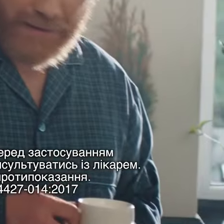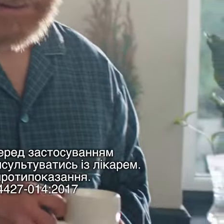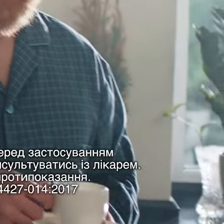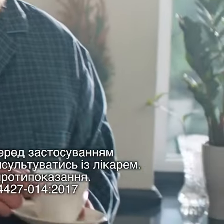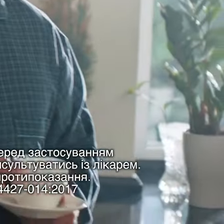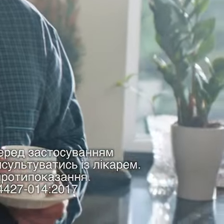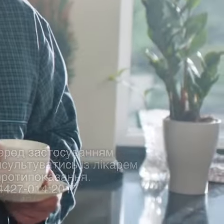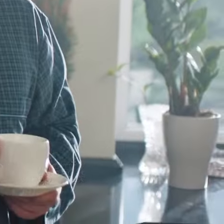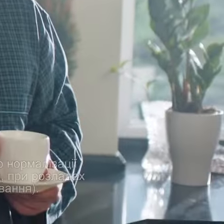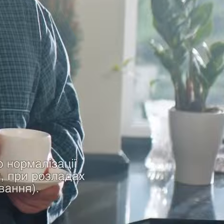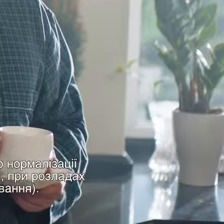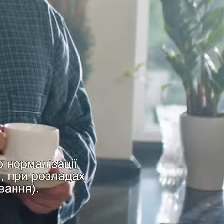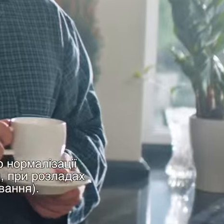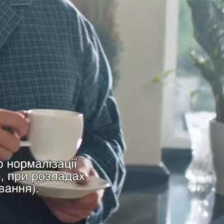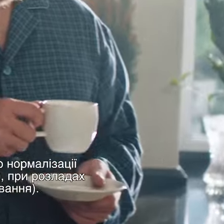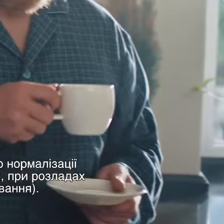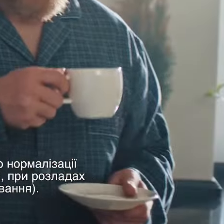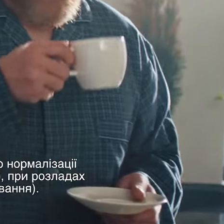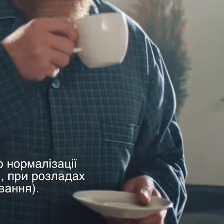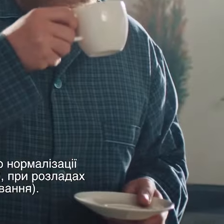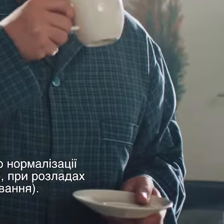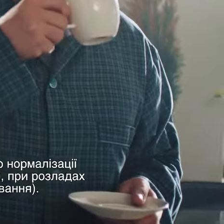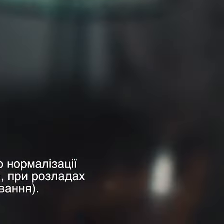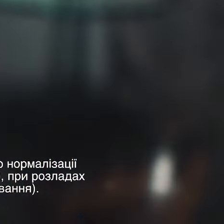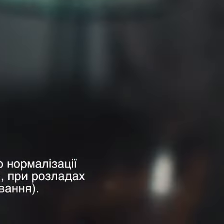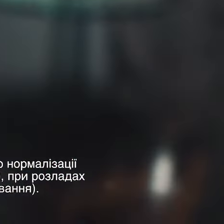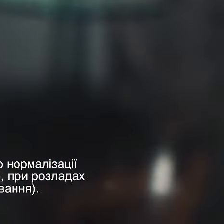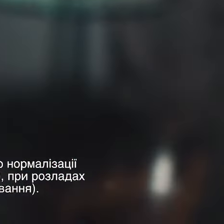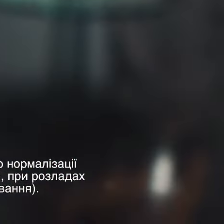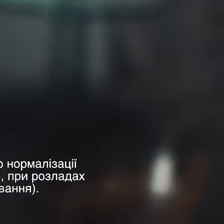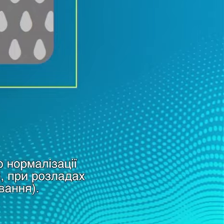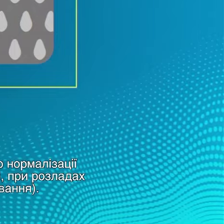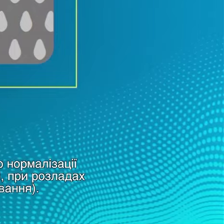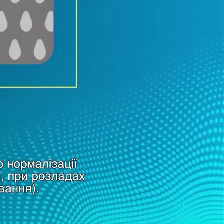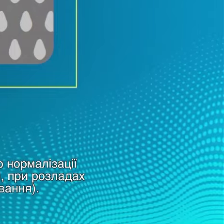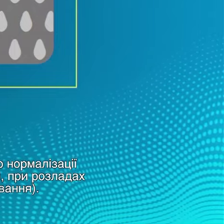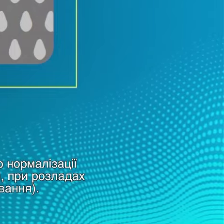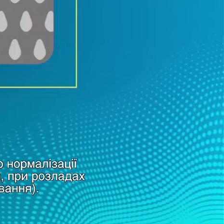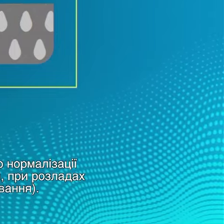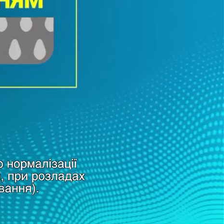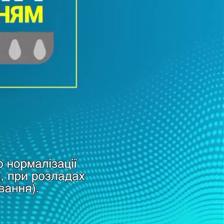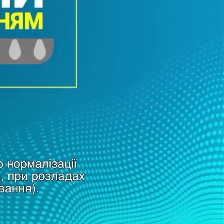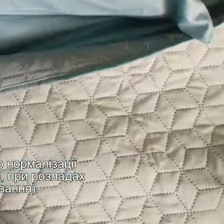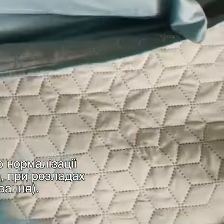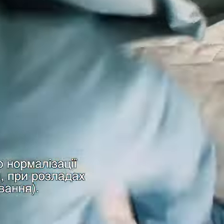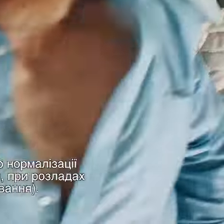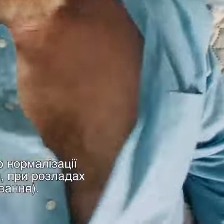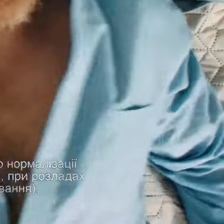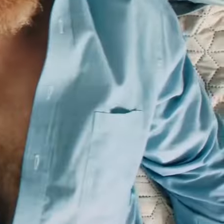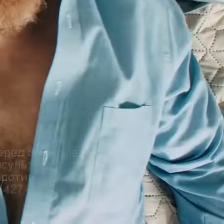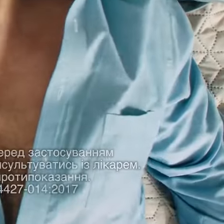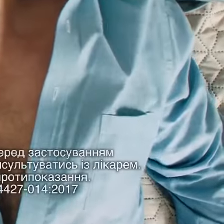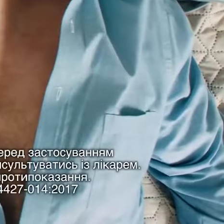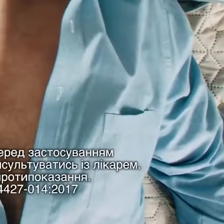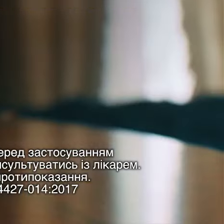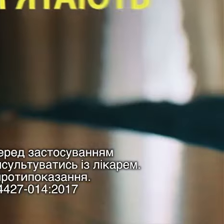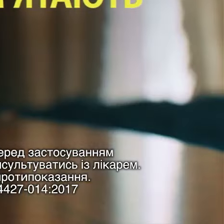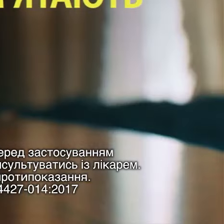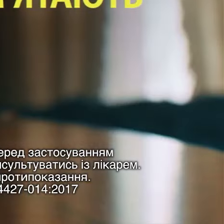Слухай, а тобі наче 20. Провенор Форте нормалізує сечовипускання, оздоровлює простату, підсилює лібідо